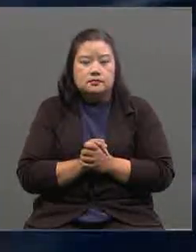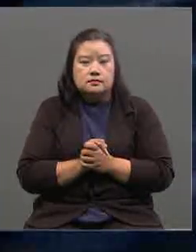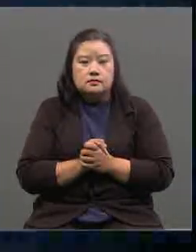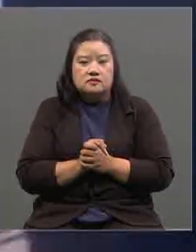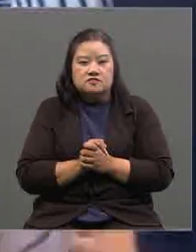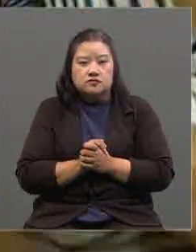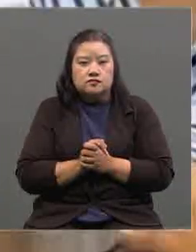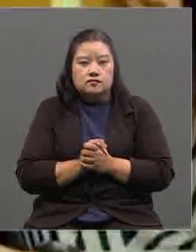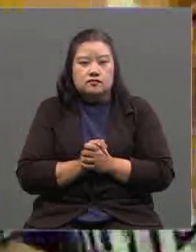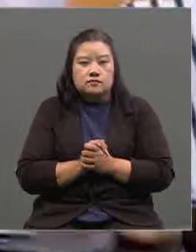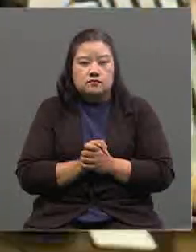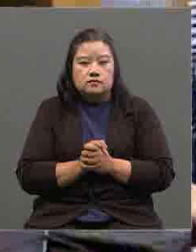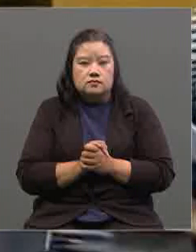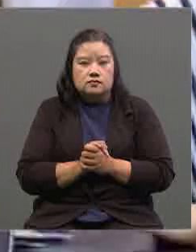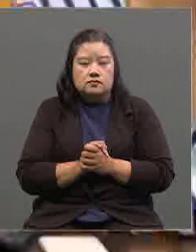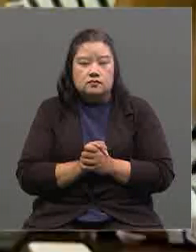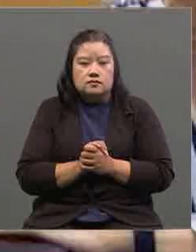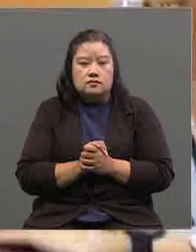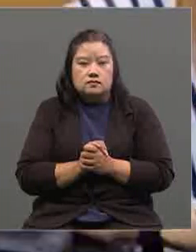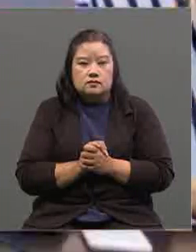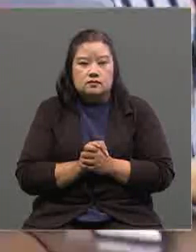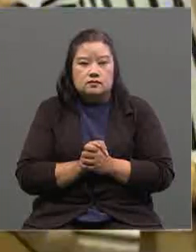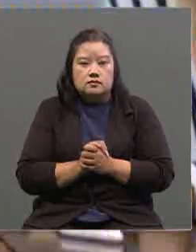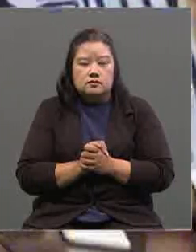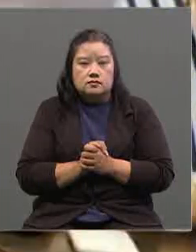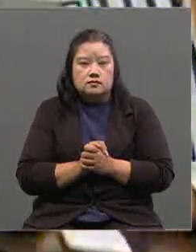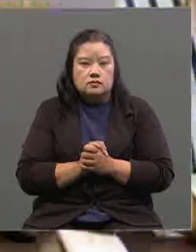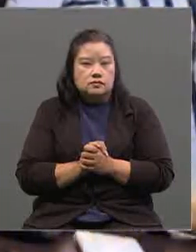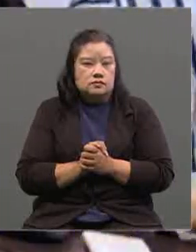ก็มันมีอยู่300กว่าอยู่แล้วนะครับ